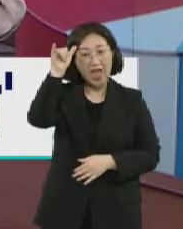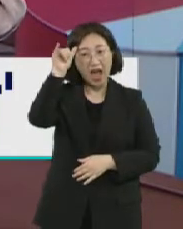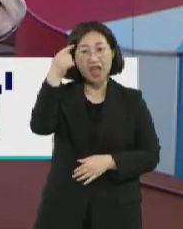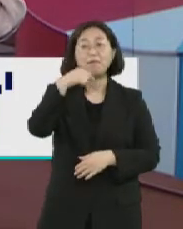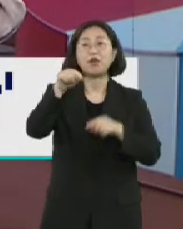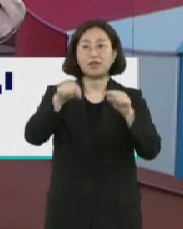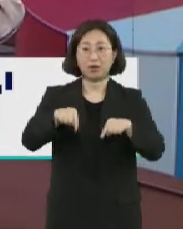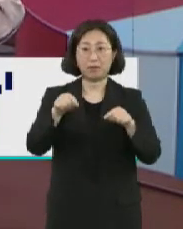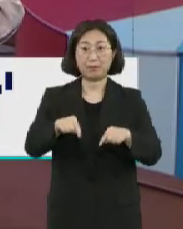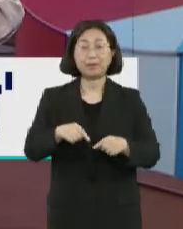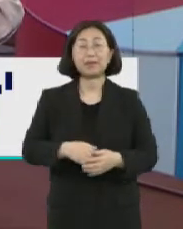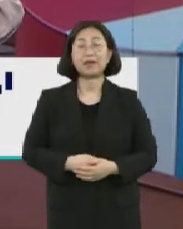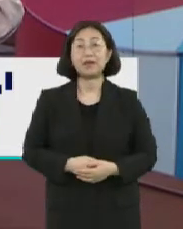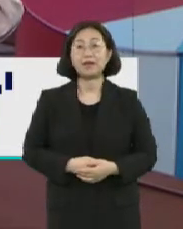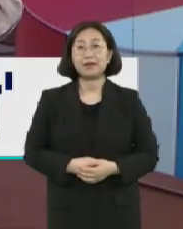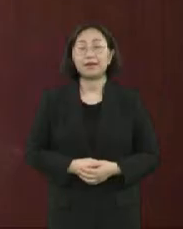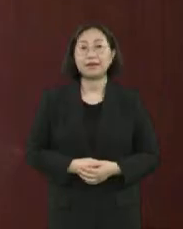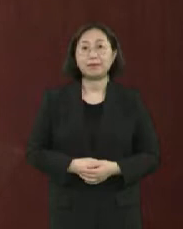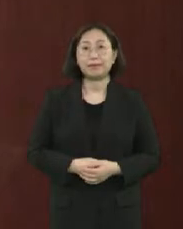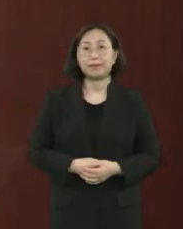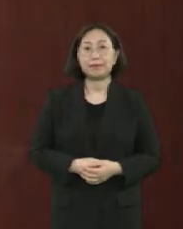2선 아끼자 입니다